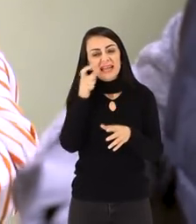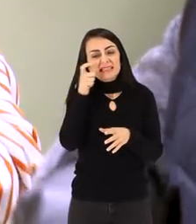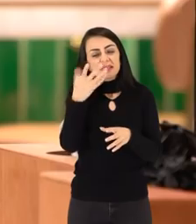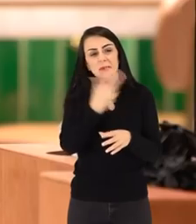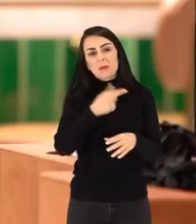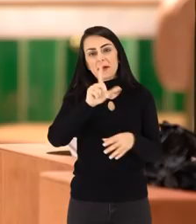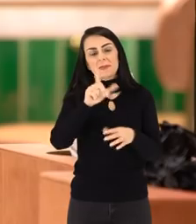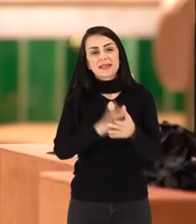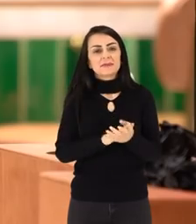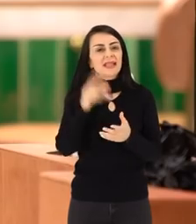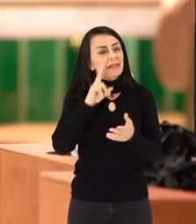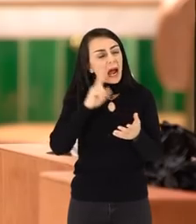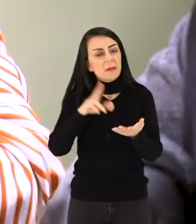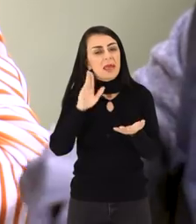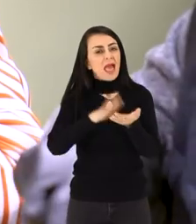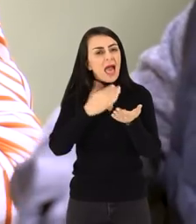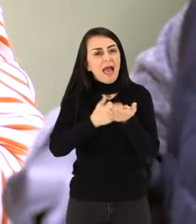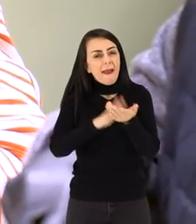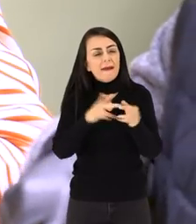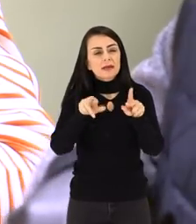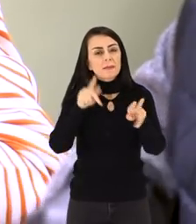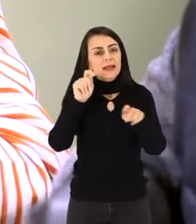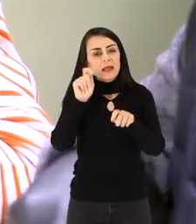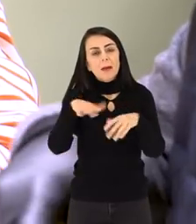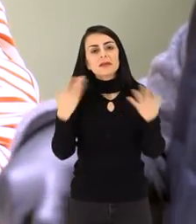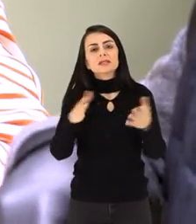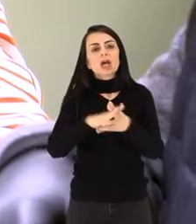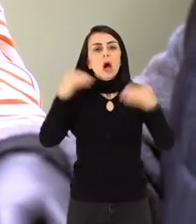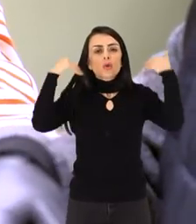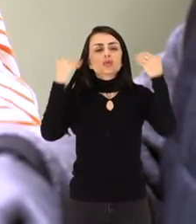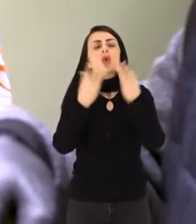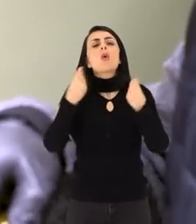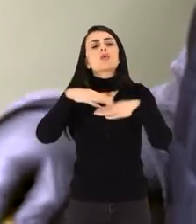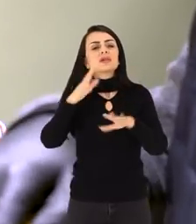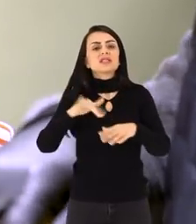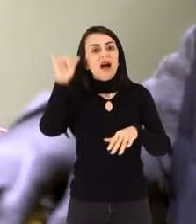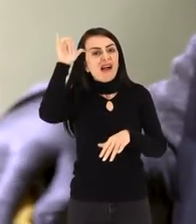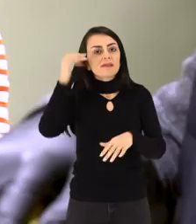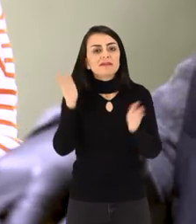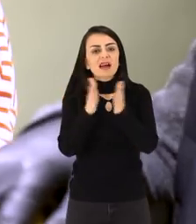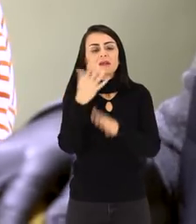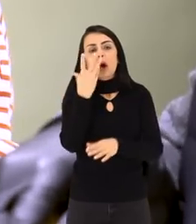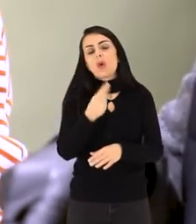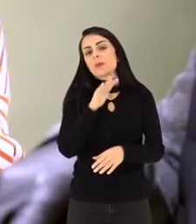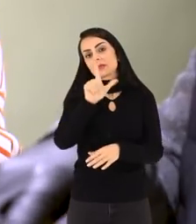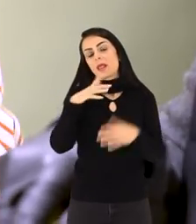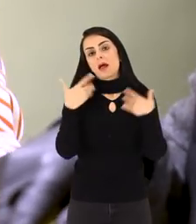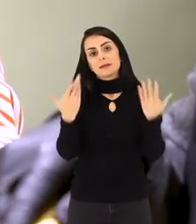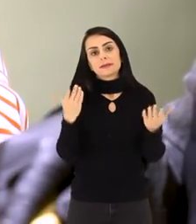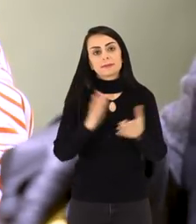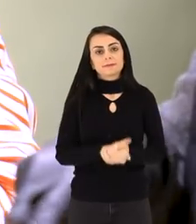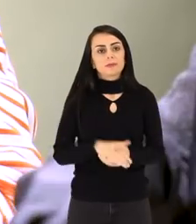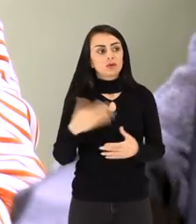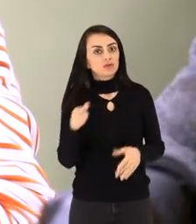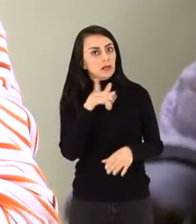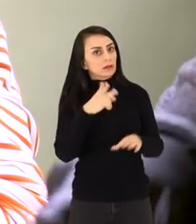dolayı. Böyle terbiyelenecek, dana olacak, işte efendim kuzu olmayacak. Hakikaten arkadaş siz